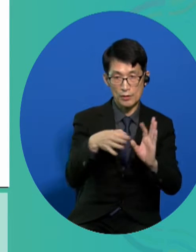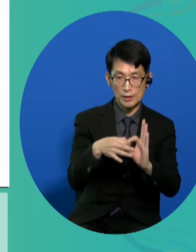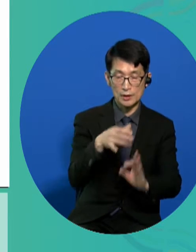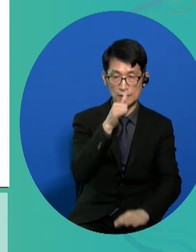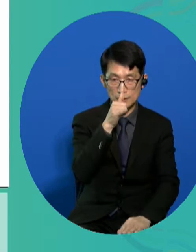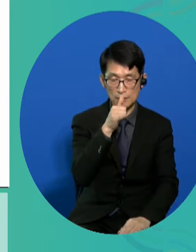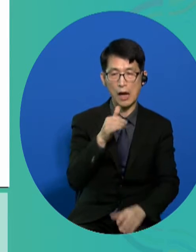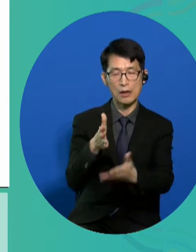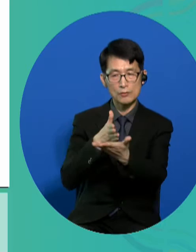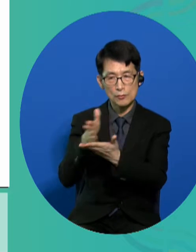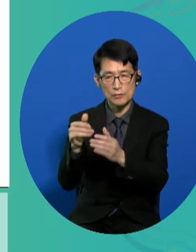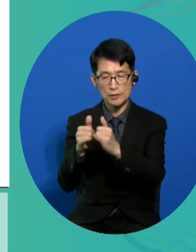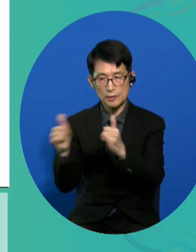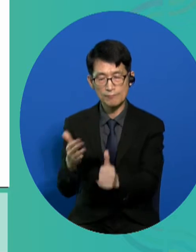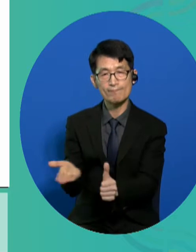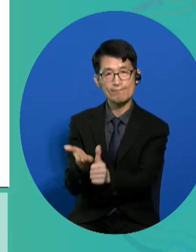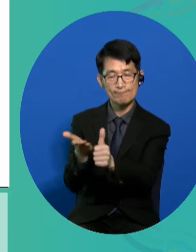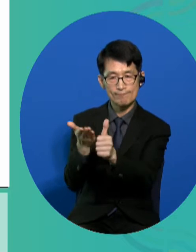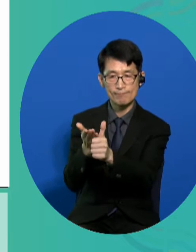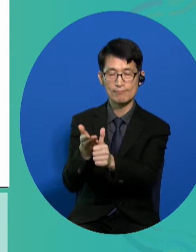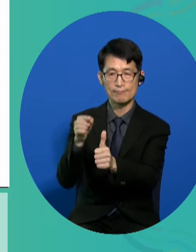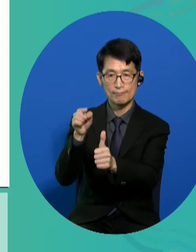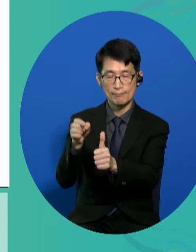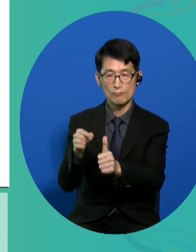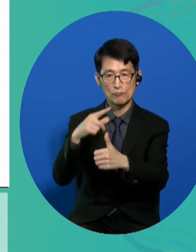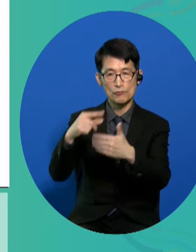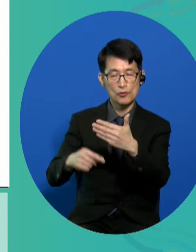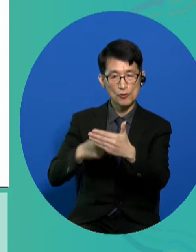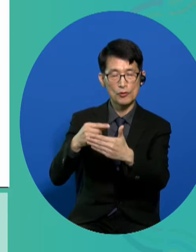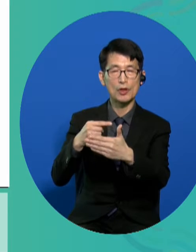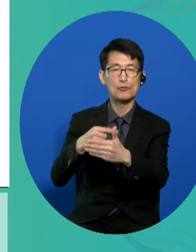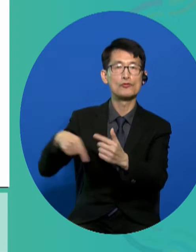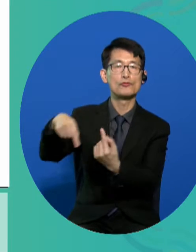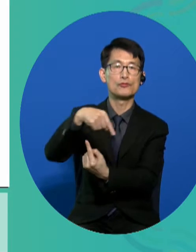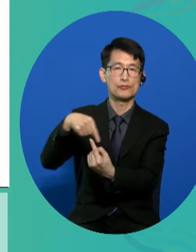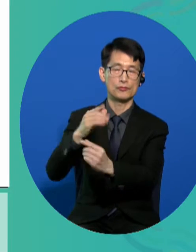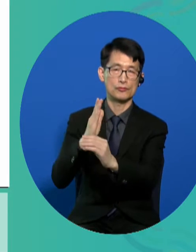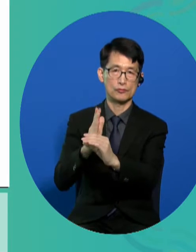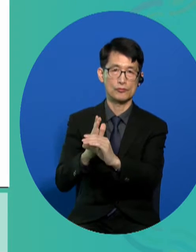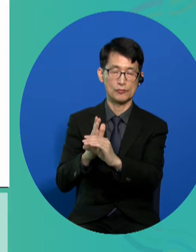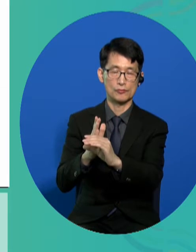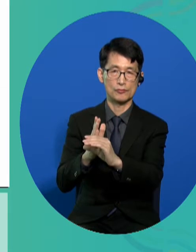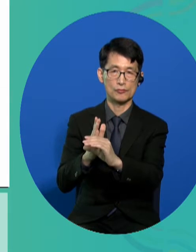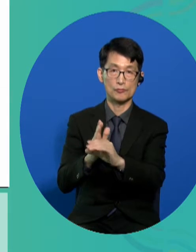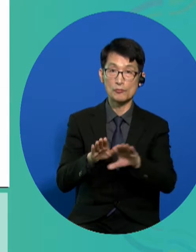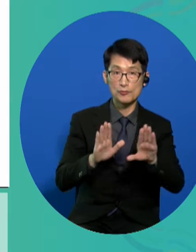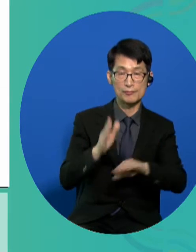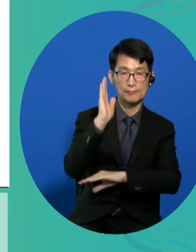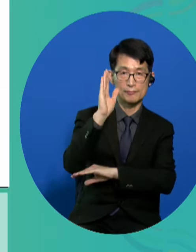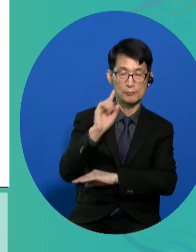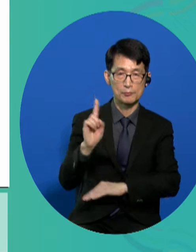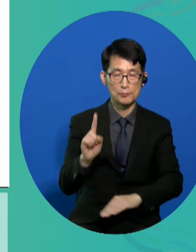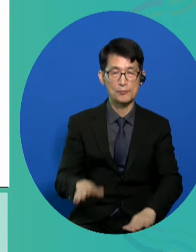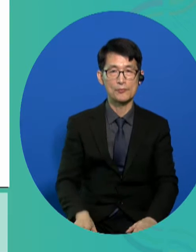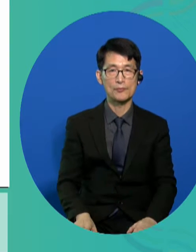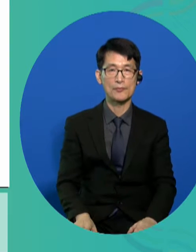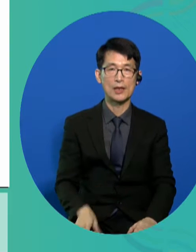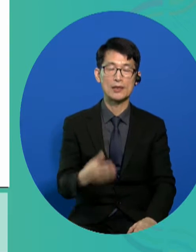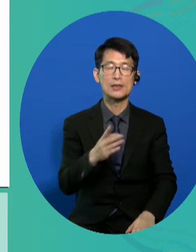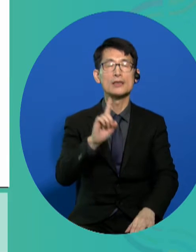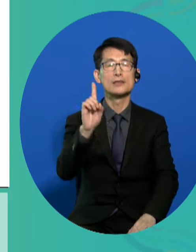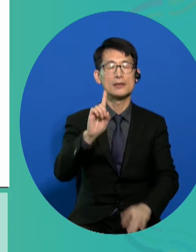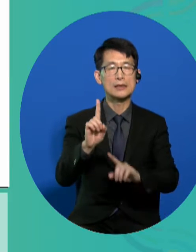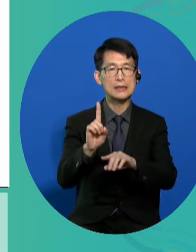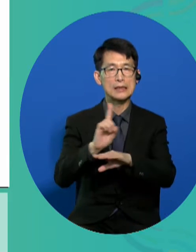전문가들을 위한 트레이닝과 인증 프로그램을 운영하고 있습니다. 오늘 저는 세상의 거대한 변혁인